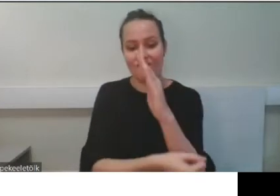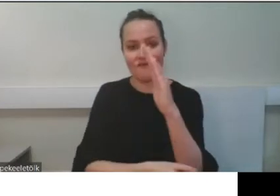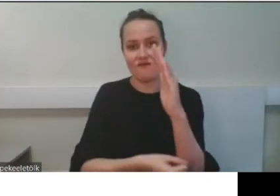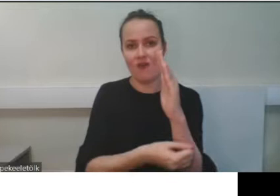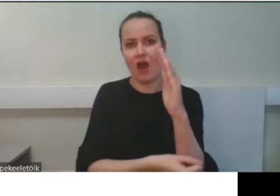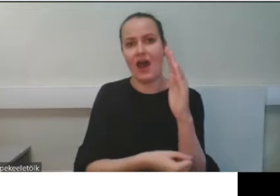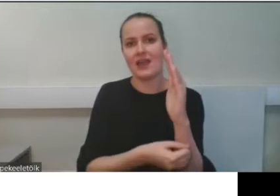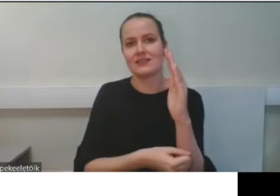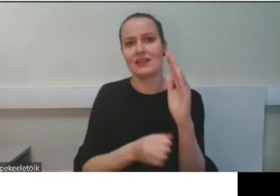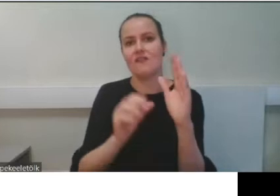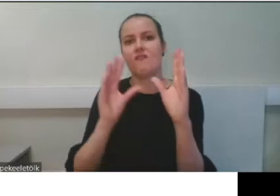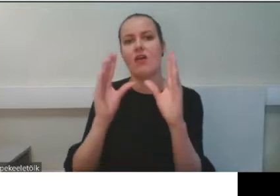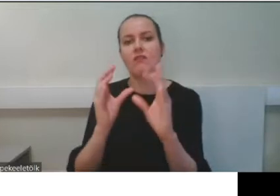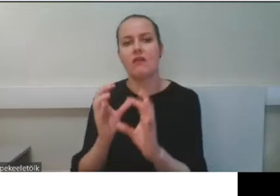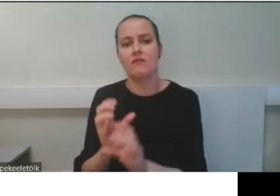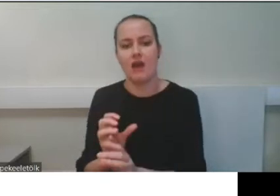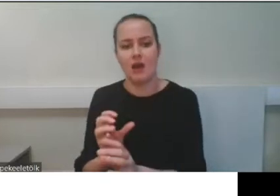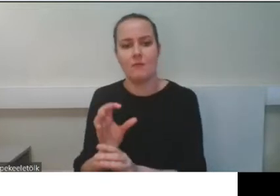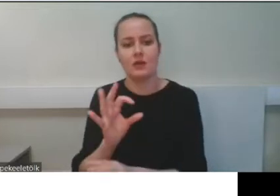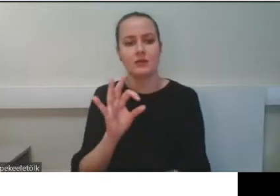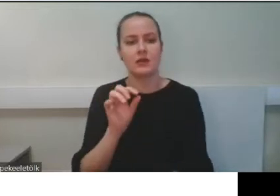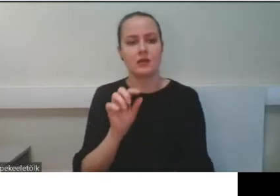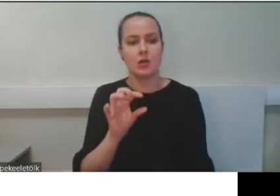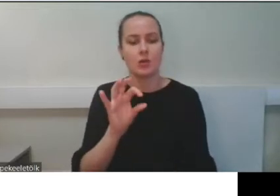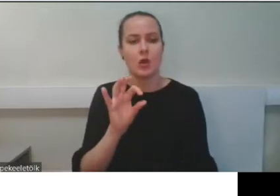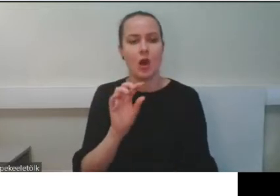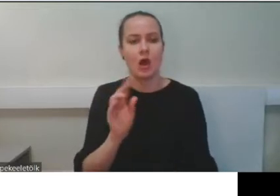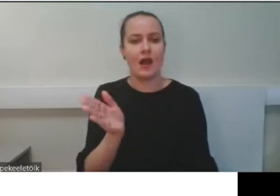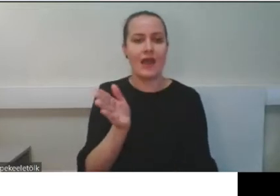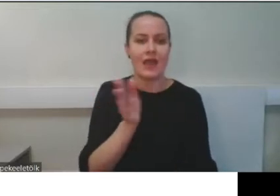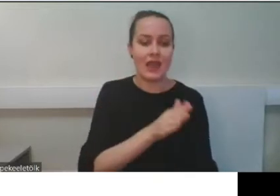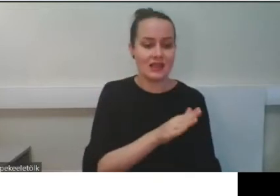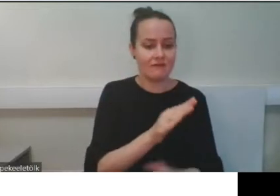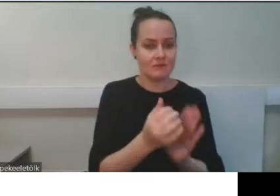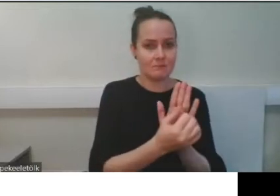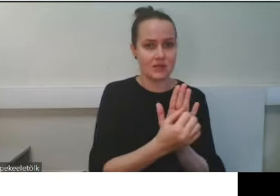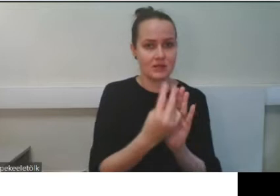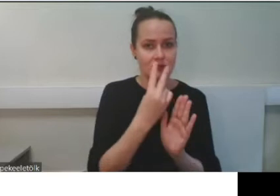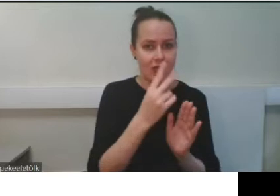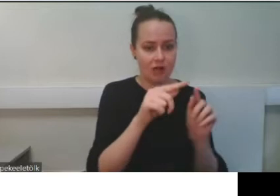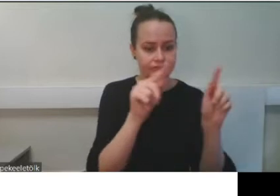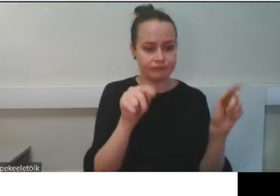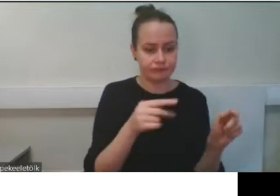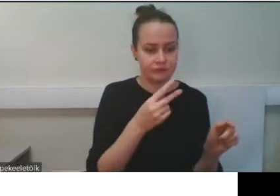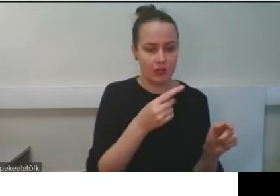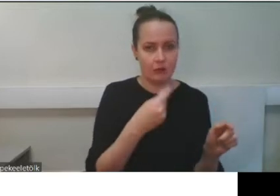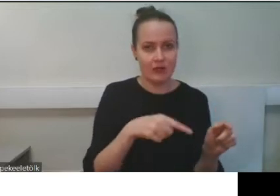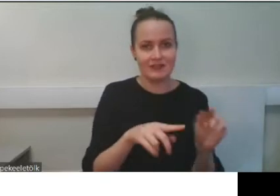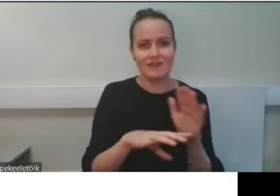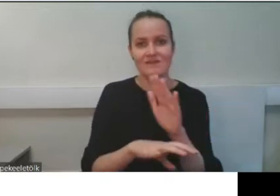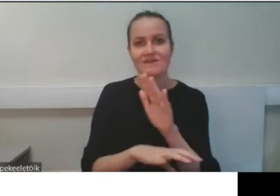öelda usaldusväärselt, et kui palju on nende vaesuse määr. Et eeldatavalt võib küll